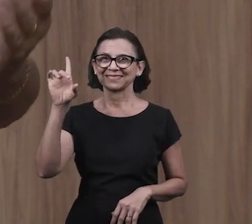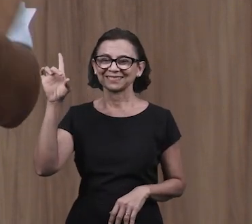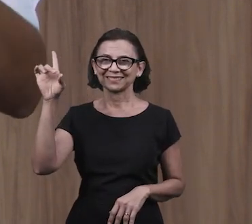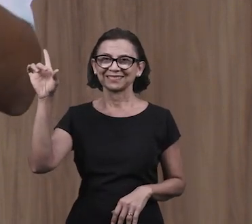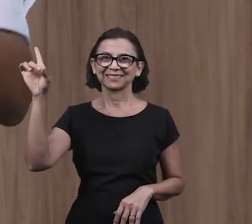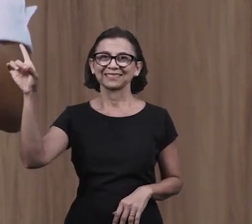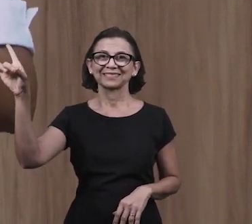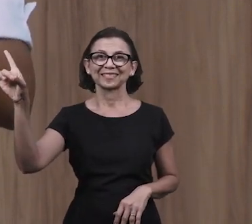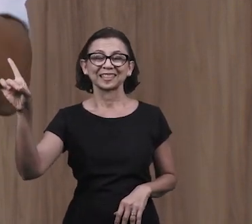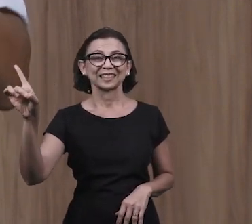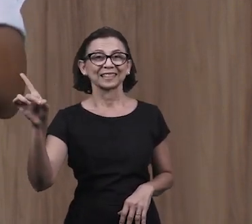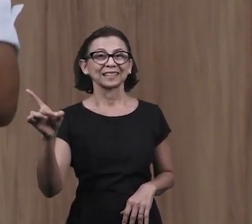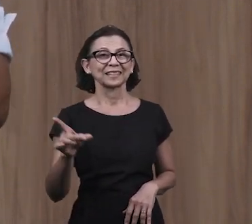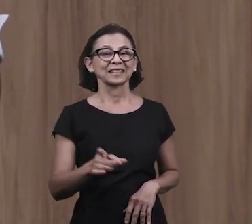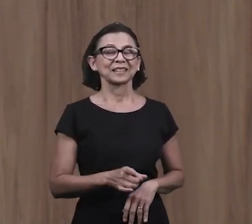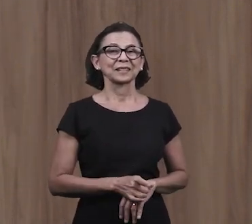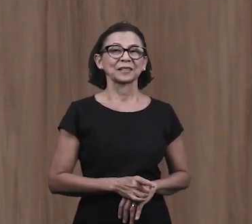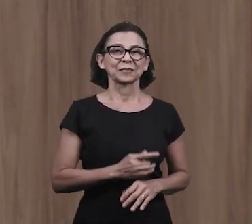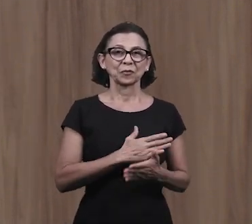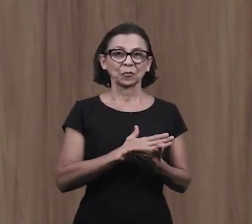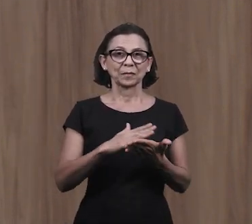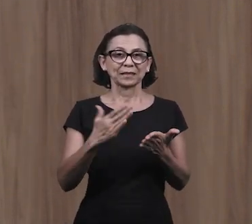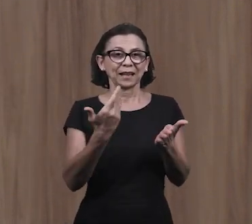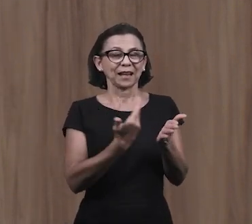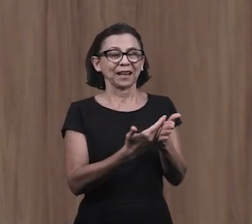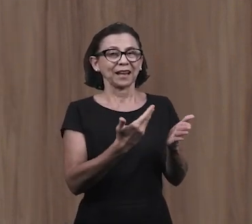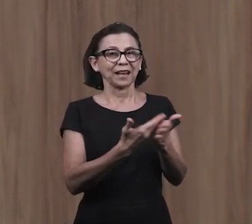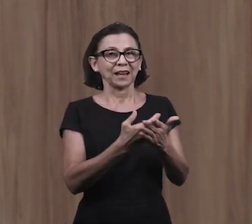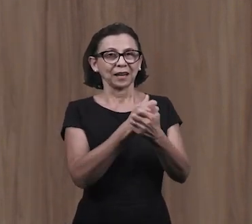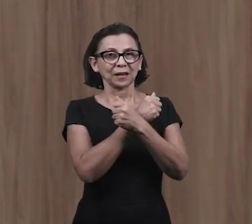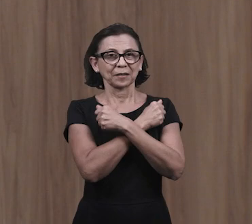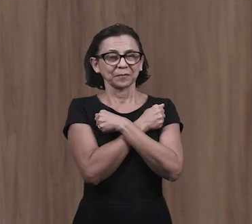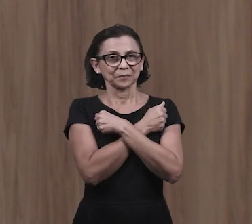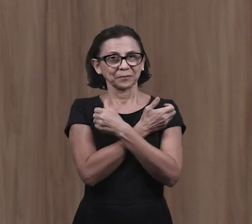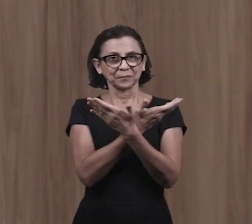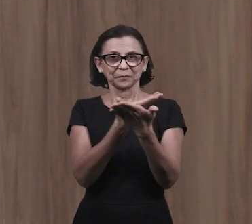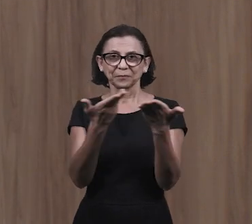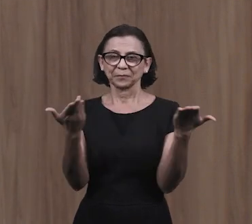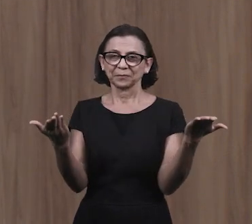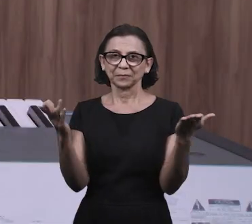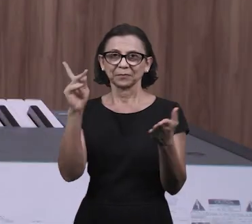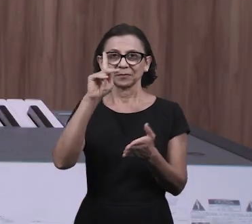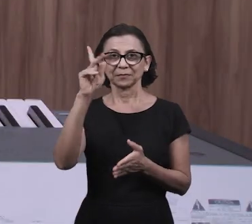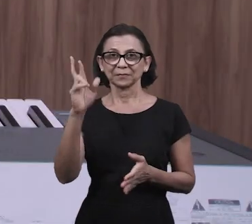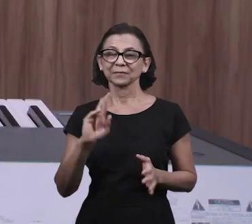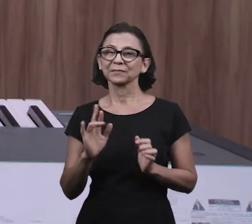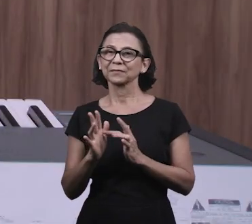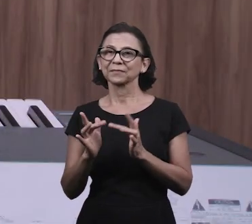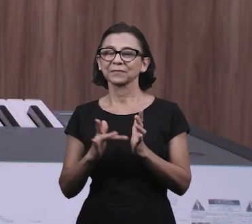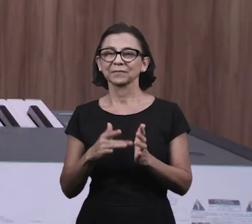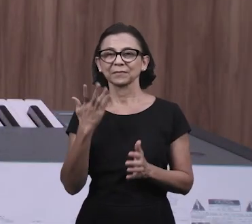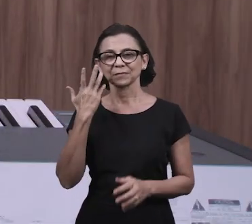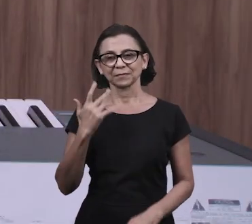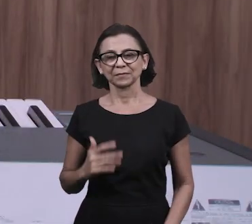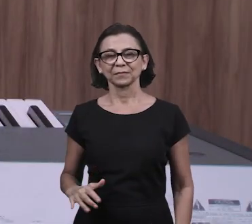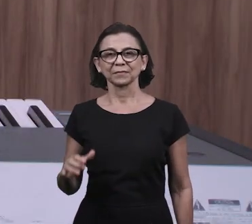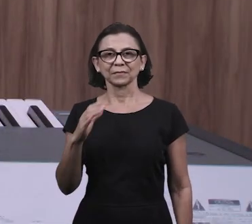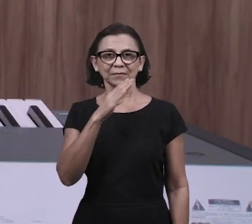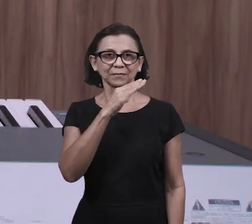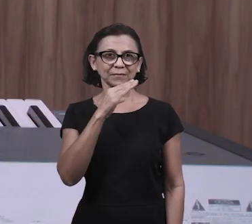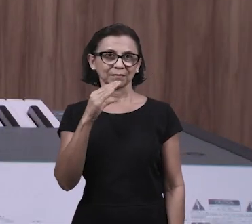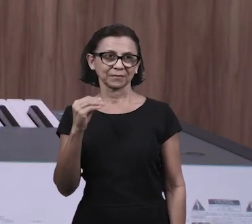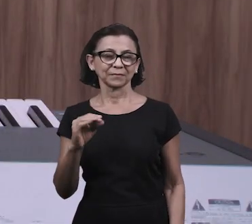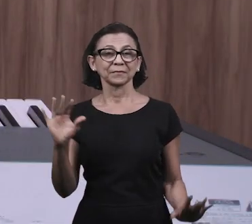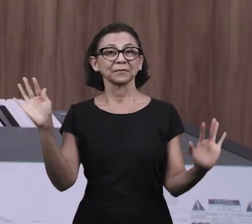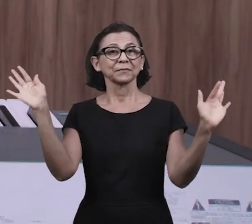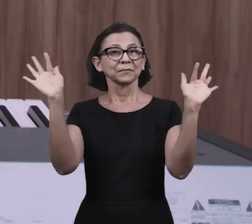Gloire à Dieu. Nous allons à l'étude et une salutation à vous tous. La paix du sang, nous